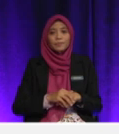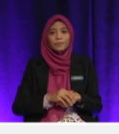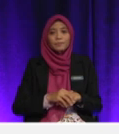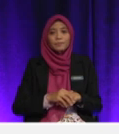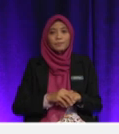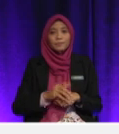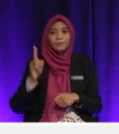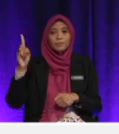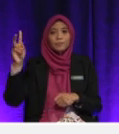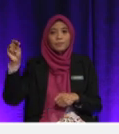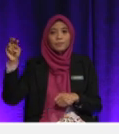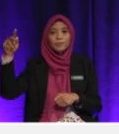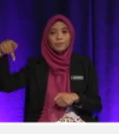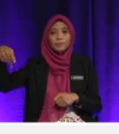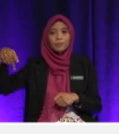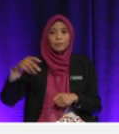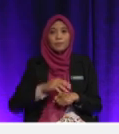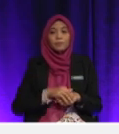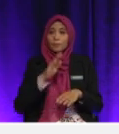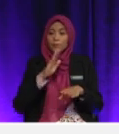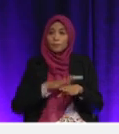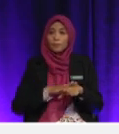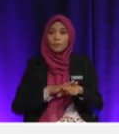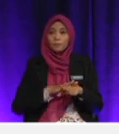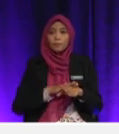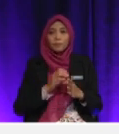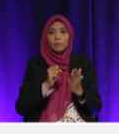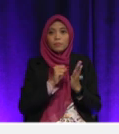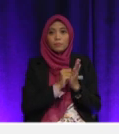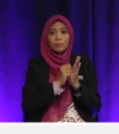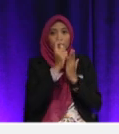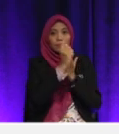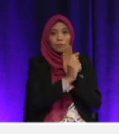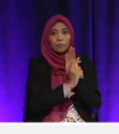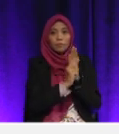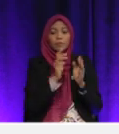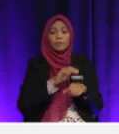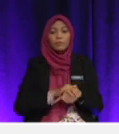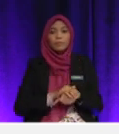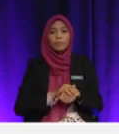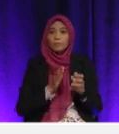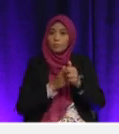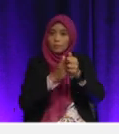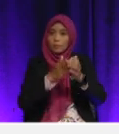party IMP di tubuhkan pada September 1951 pemimpinnya